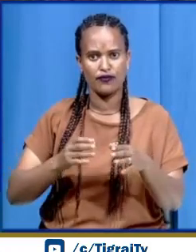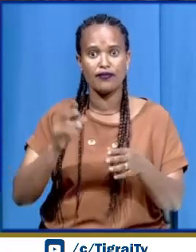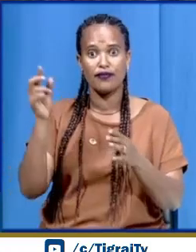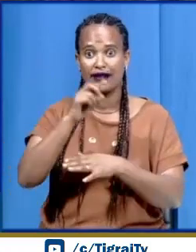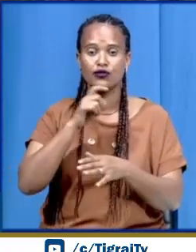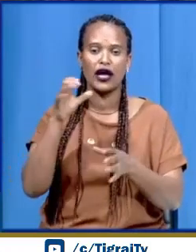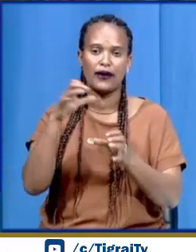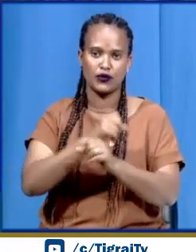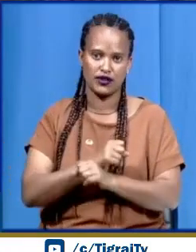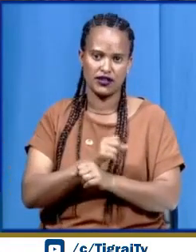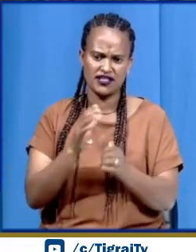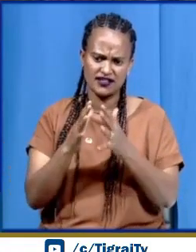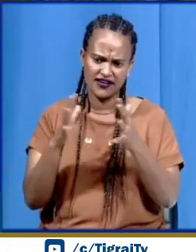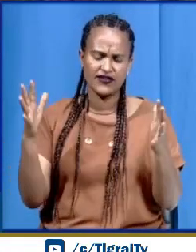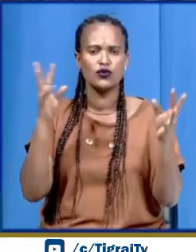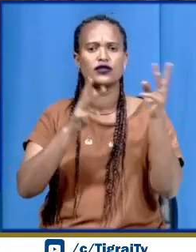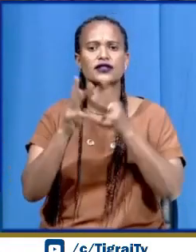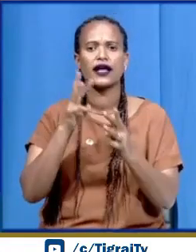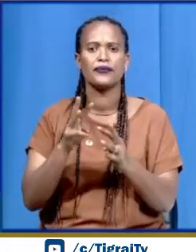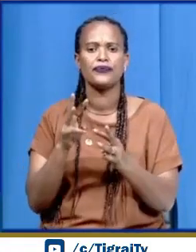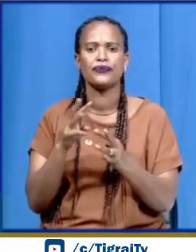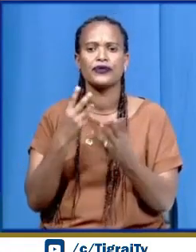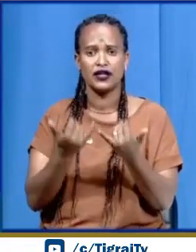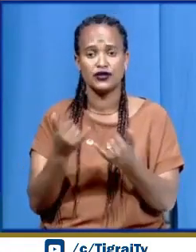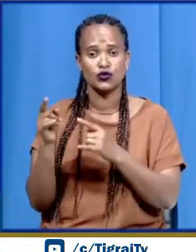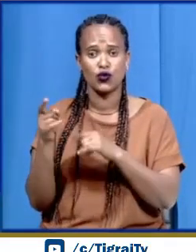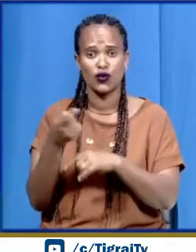እውን ኣይመወሰደሎም ሰፊሕ እዩ ትፀገም ሕዚ እውን እንትኾነ